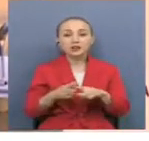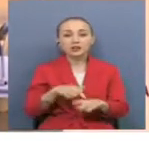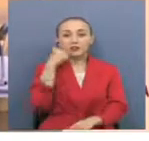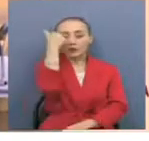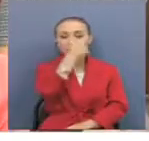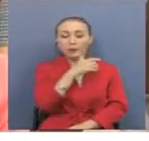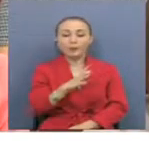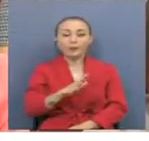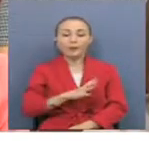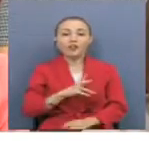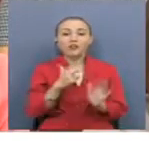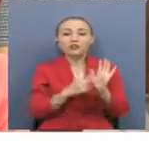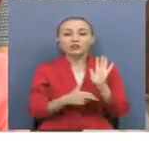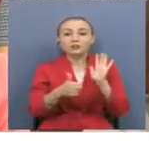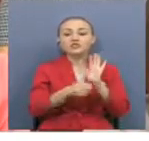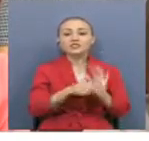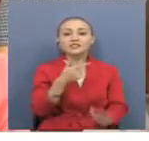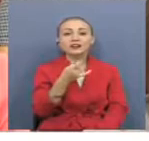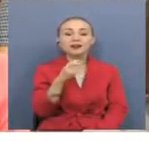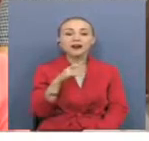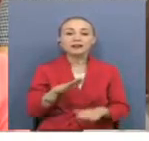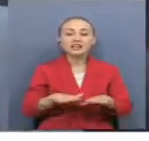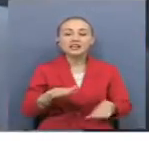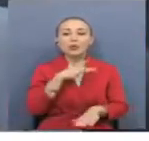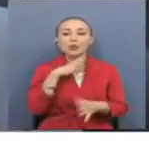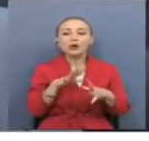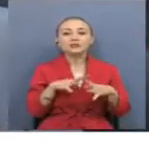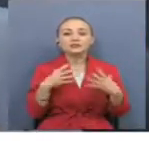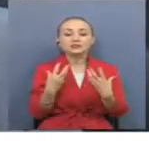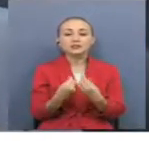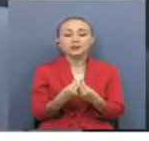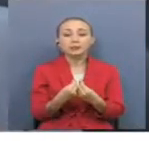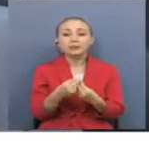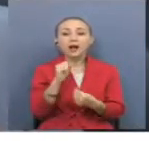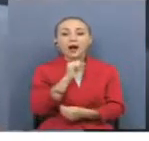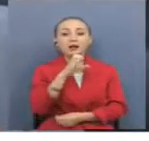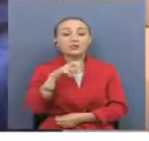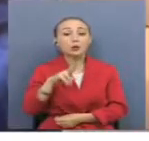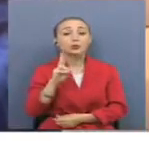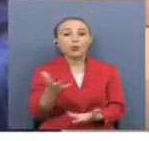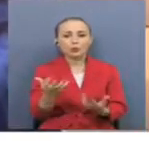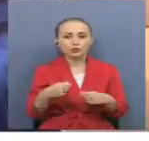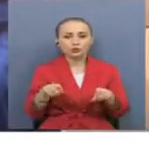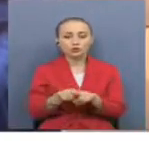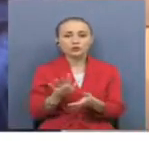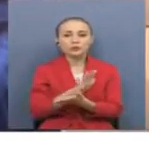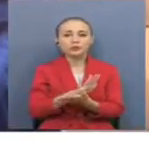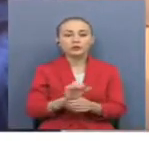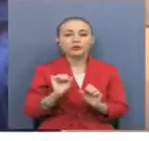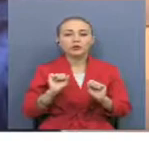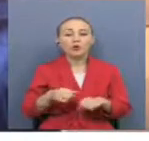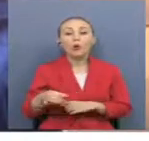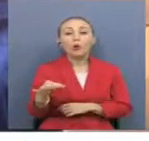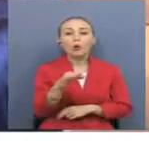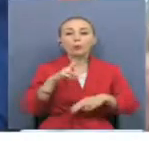саласындағы негізгі міндеттерді саралап берді. Сонымен қатар аймақ басшысы бәсекеге қабілетті мамандарды оқыту, қазіргі қоғамда педагог